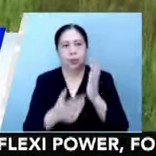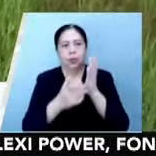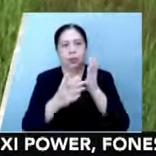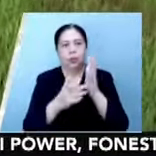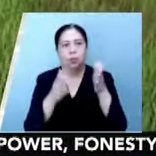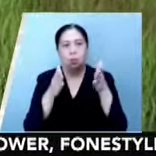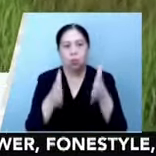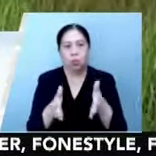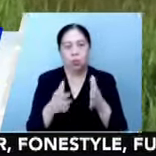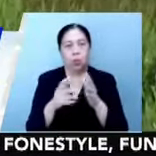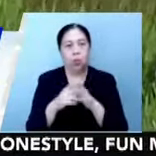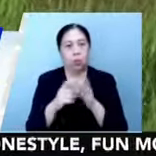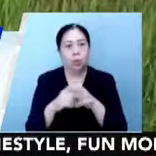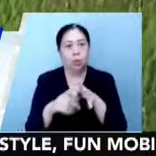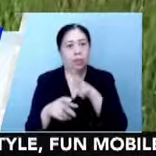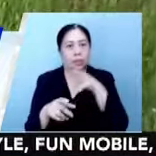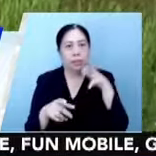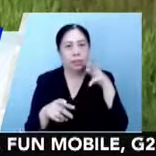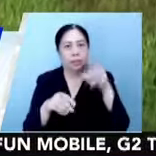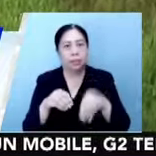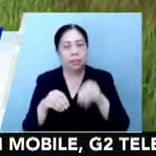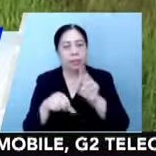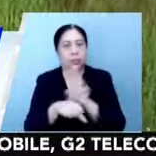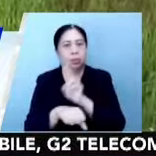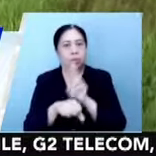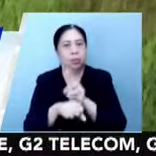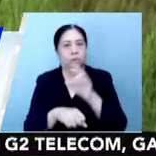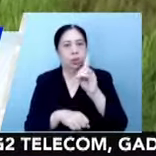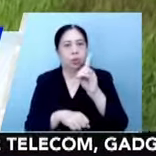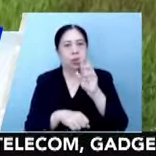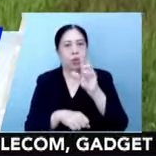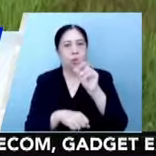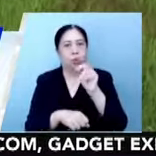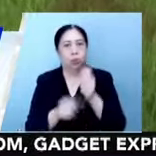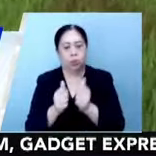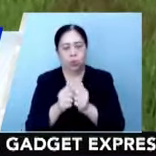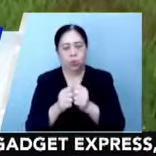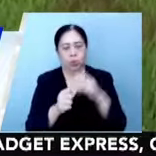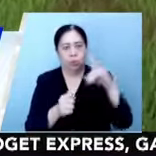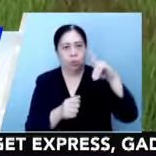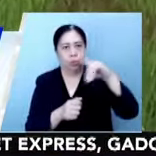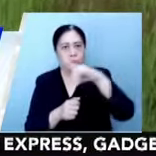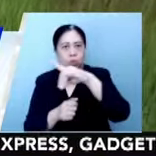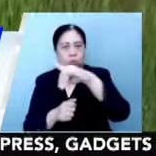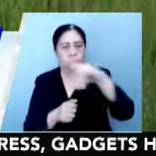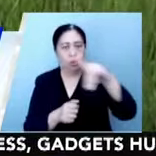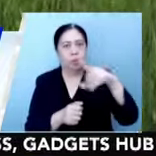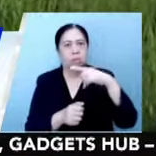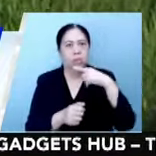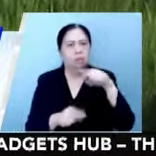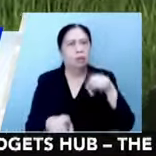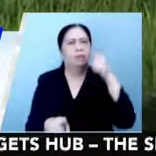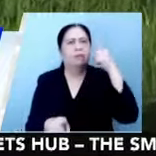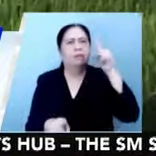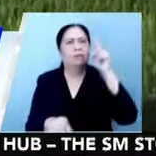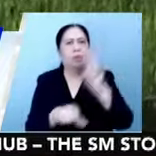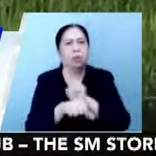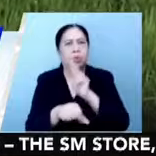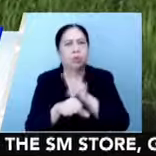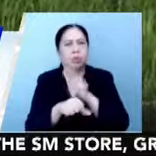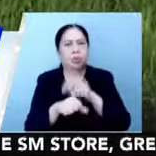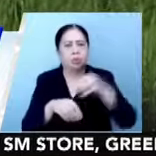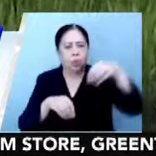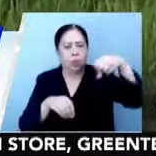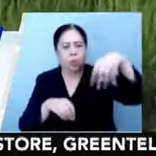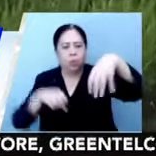ng pagsasaka ngayon, ang paggamit ng drone. Ayon sa mga taga rito sa PhilRice, ito ay ginagamit sa pagsasabog